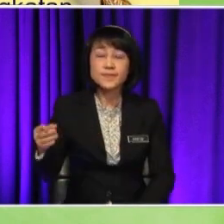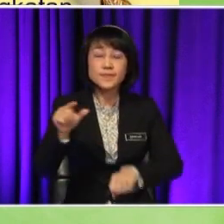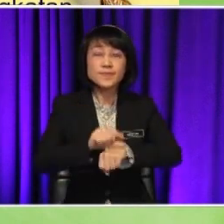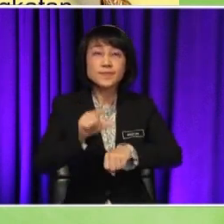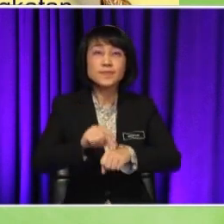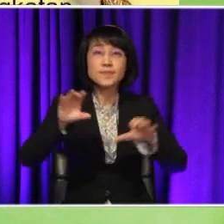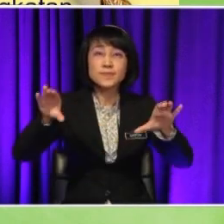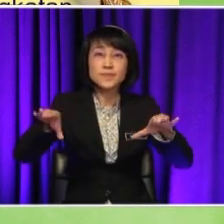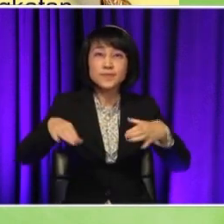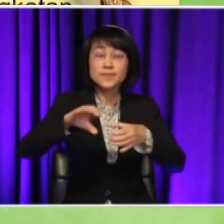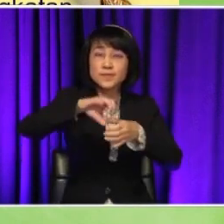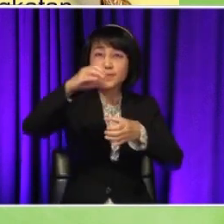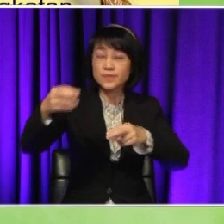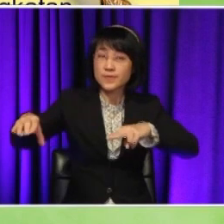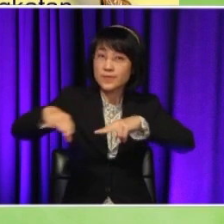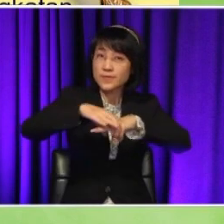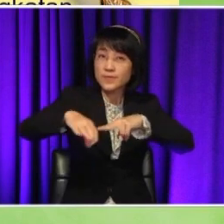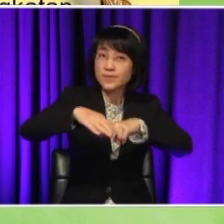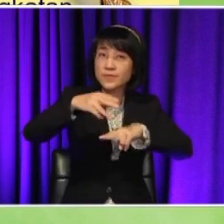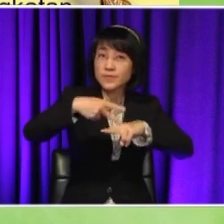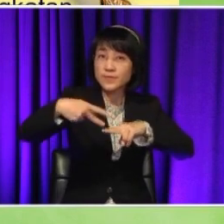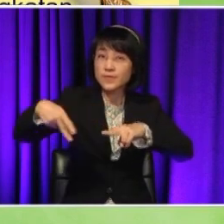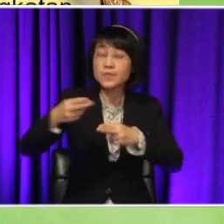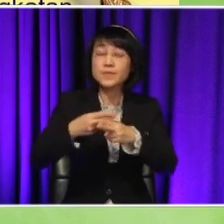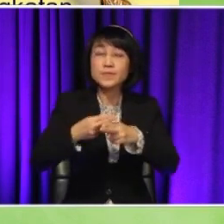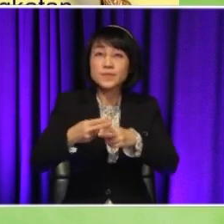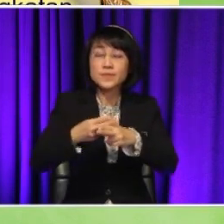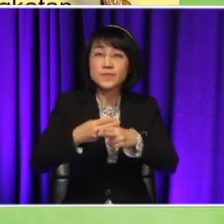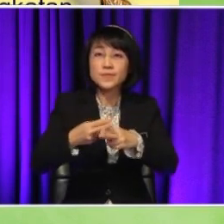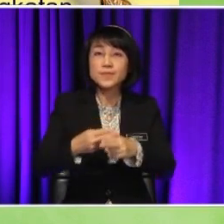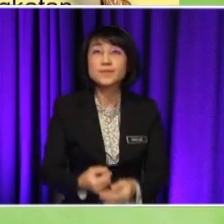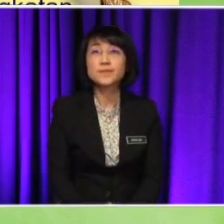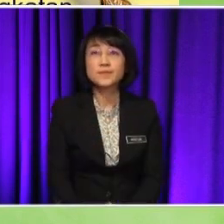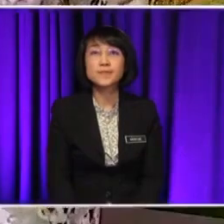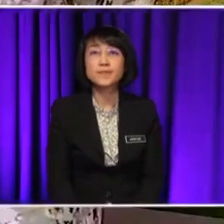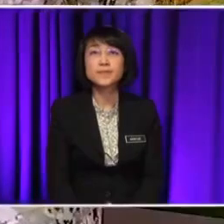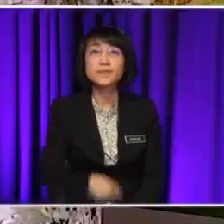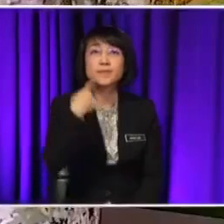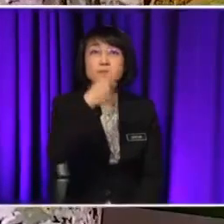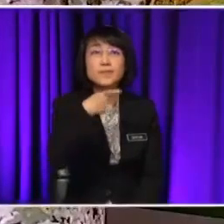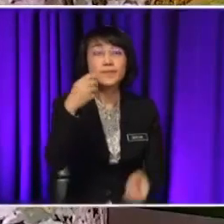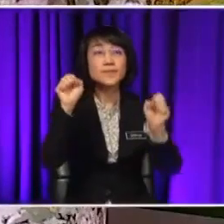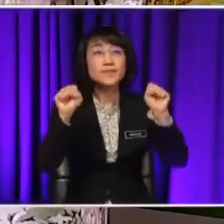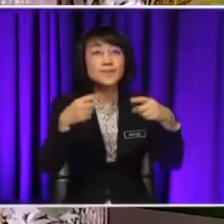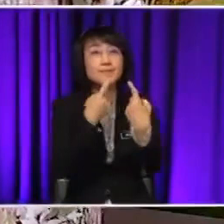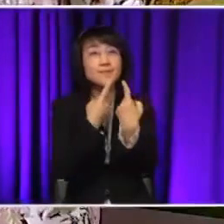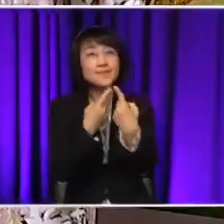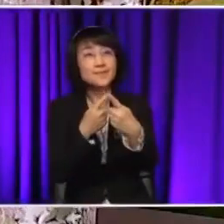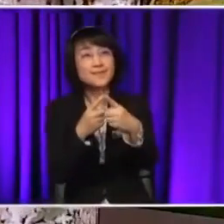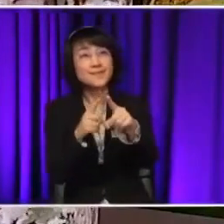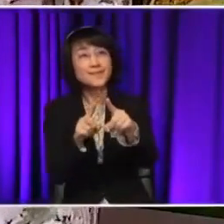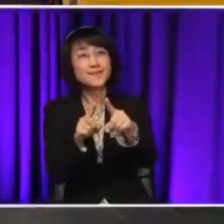untuk membuat hulu dan sarung keris pendek diraja di sebelah? Yang ini. Siapa ini yang boleh jawab? Siapa yang jawab? Saya